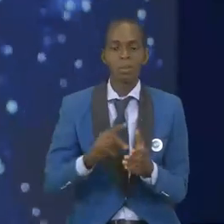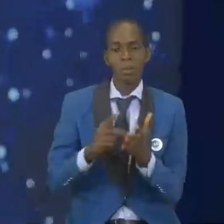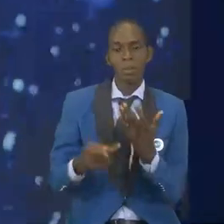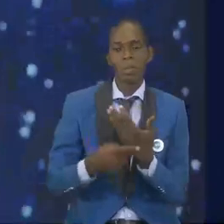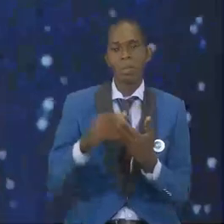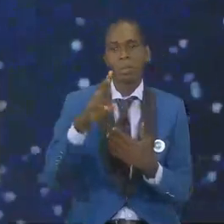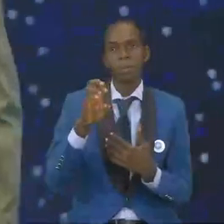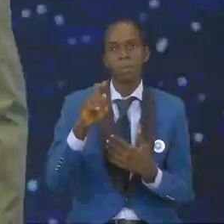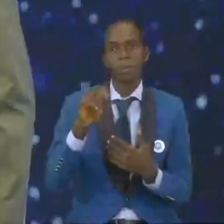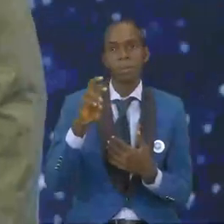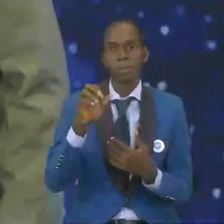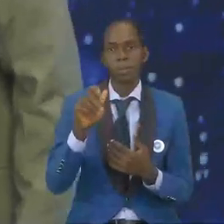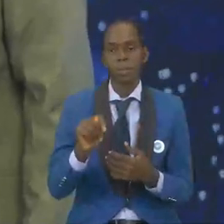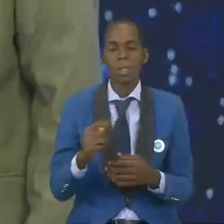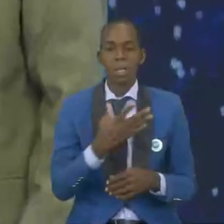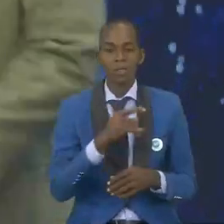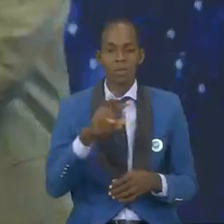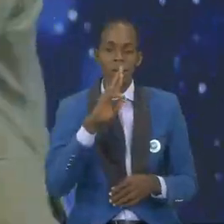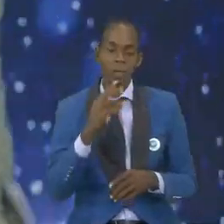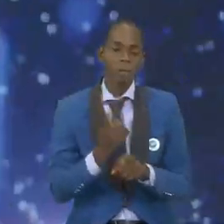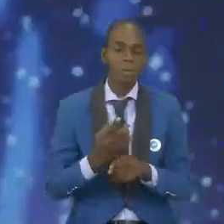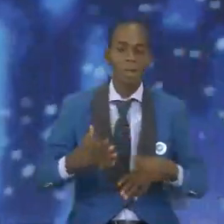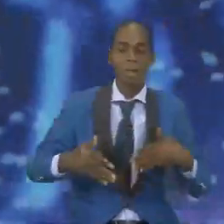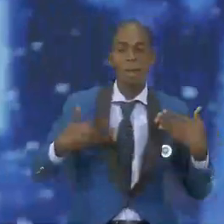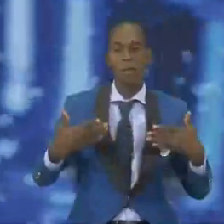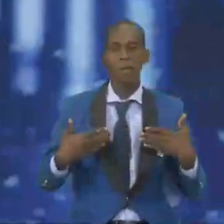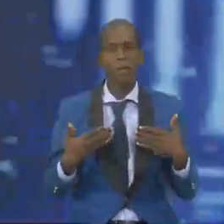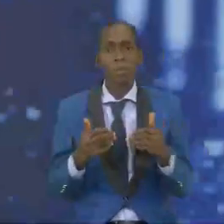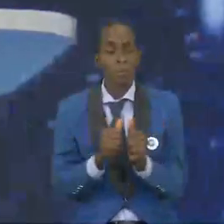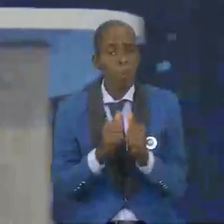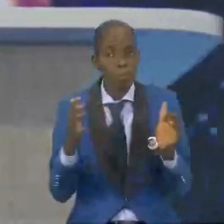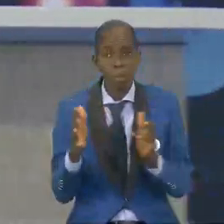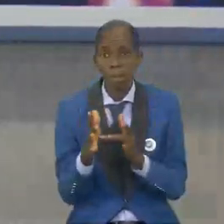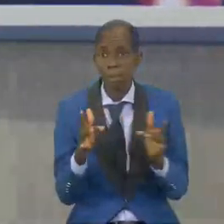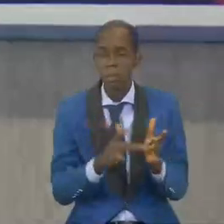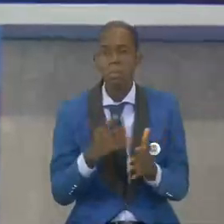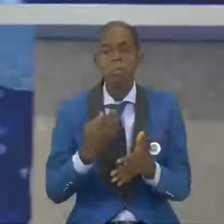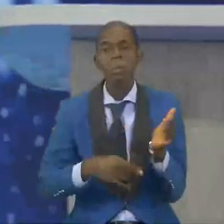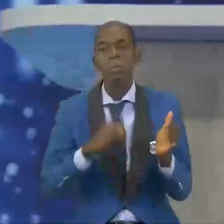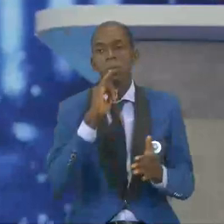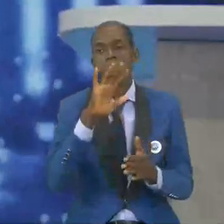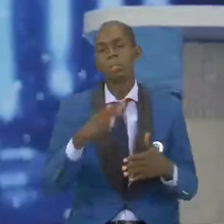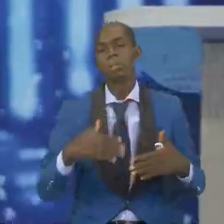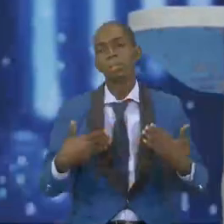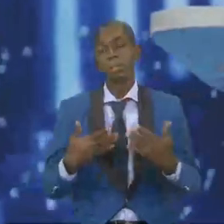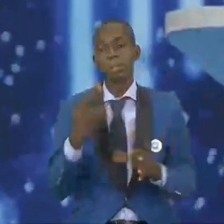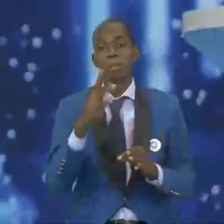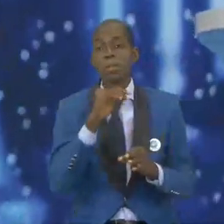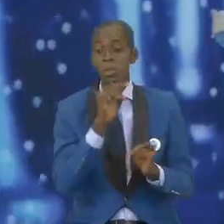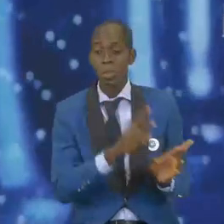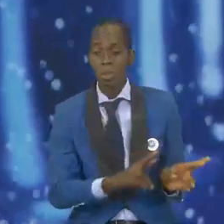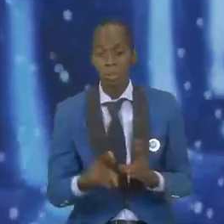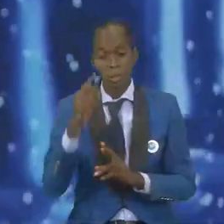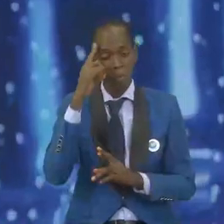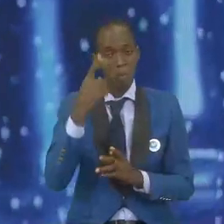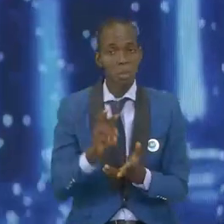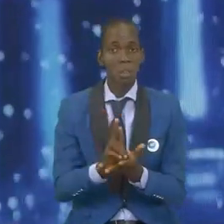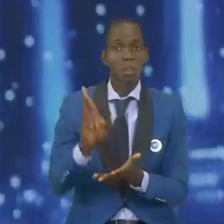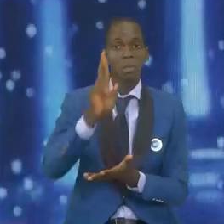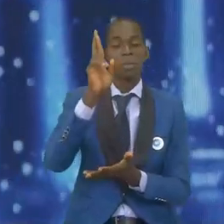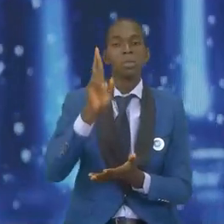joie? Tu n'as pas Jésus. Quelle est ta joie? Si tu n'es pas prêt pour l'enlèvement, peut-être que tu